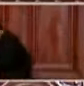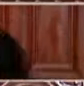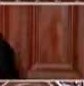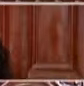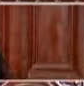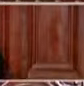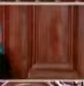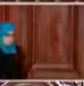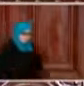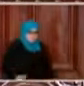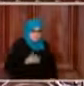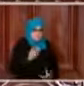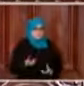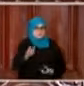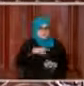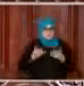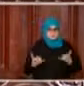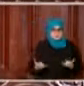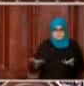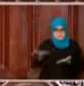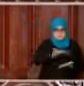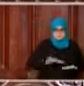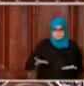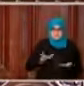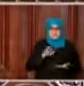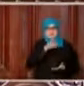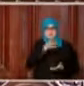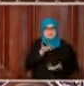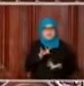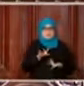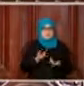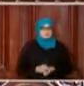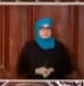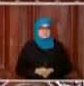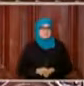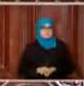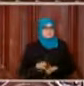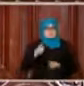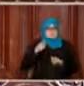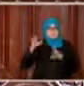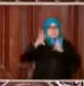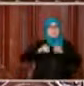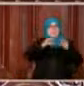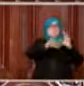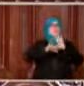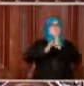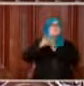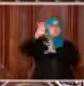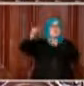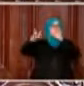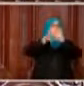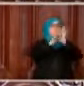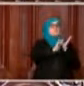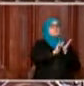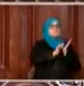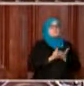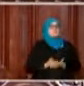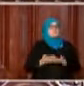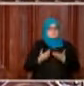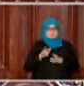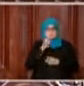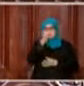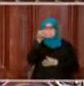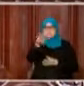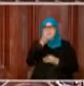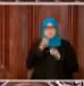لا يمكن من هذا المكان بل في كل مكان ألا